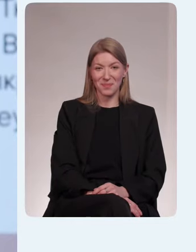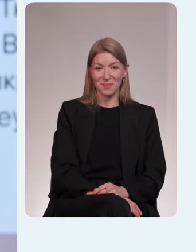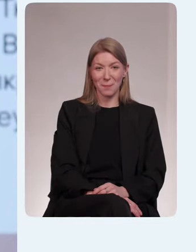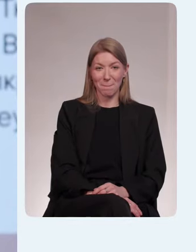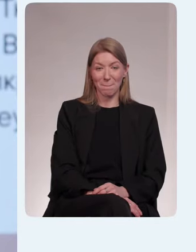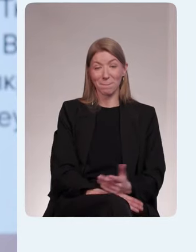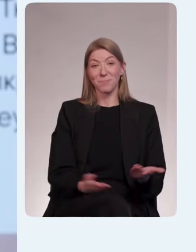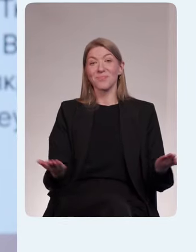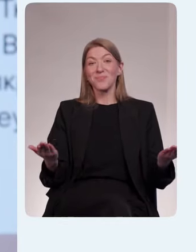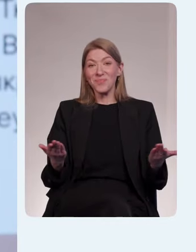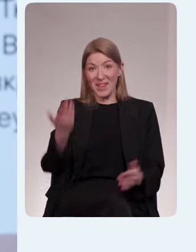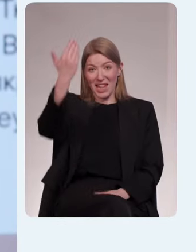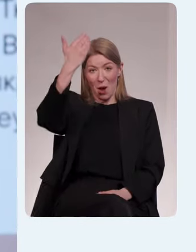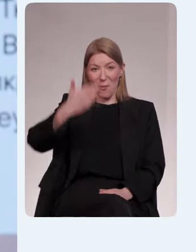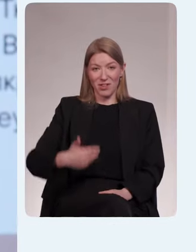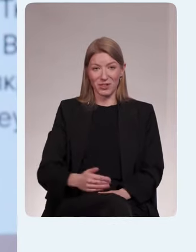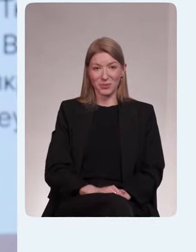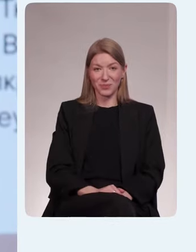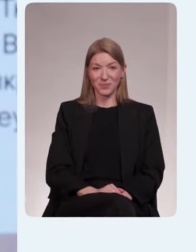То есть, если я подойду и скажу,